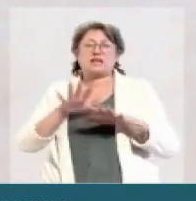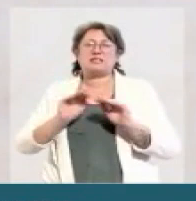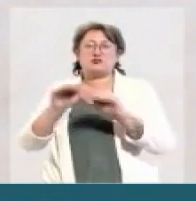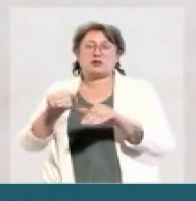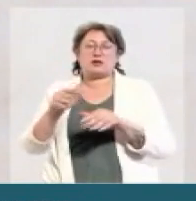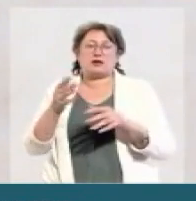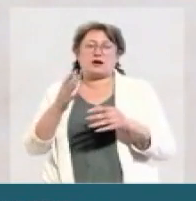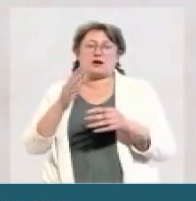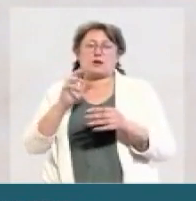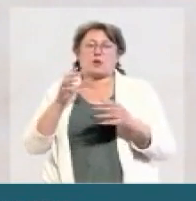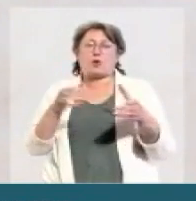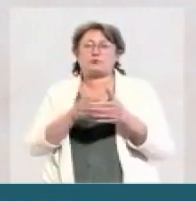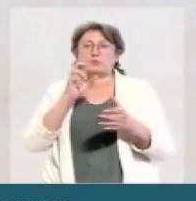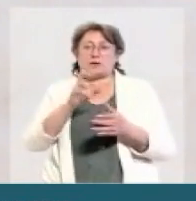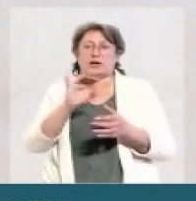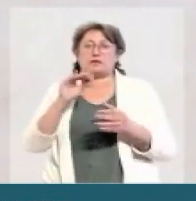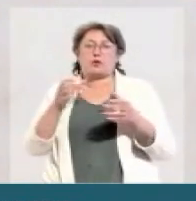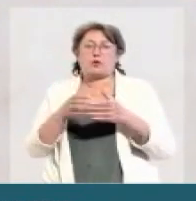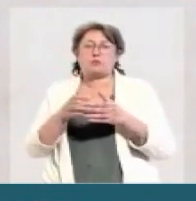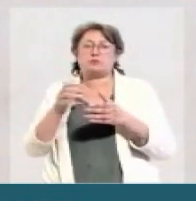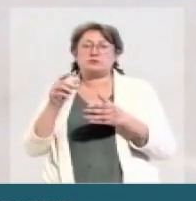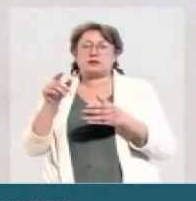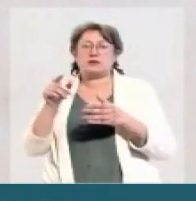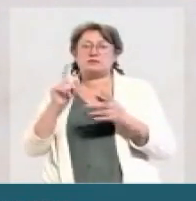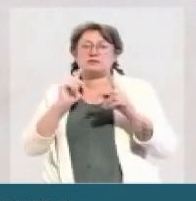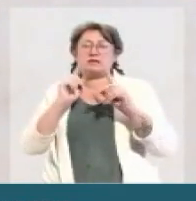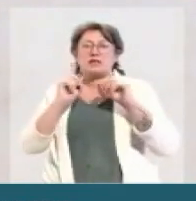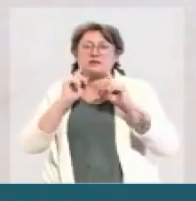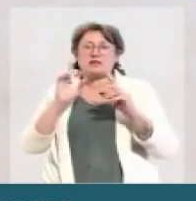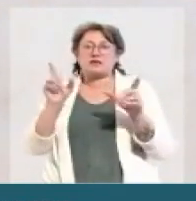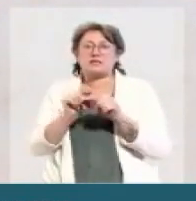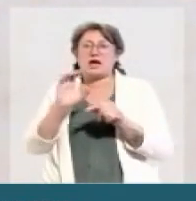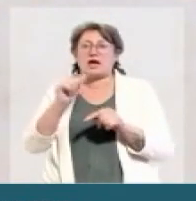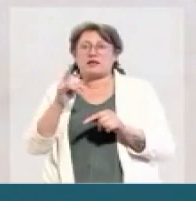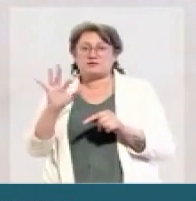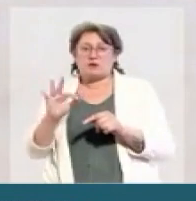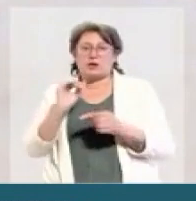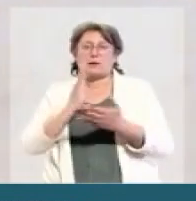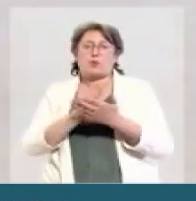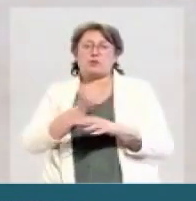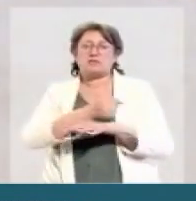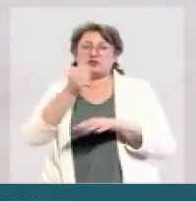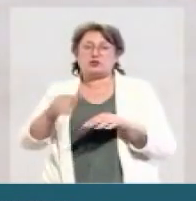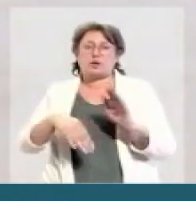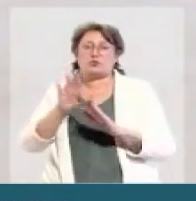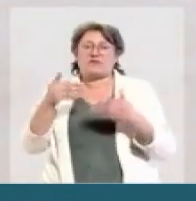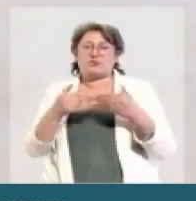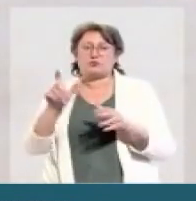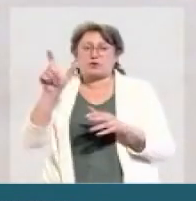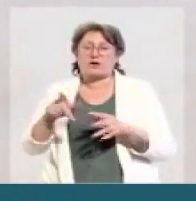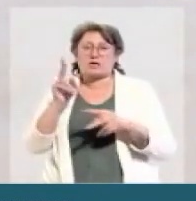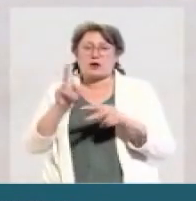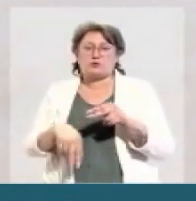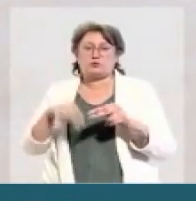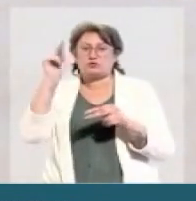должности корпуса «Б» из конкурса по согласованию с агентством, а также прямое назначение лучших выпускников,